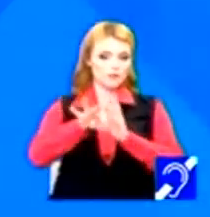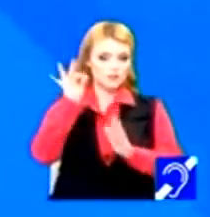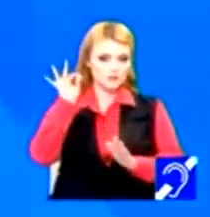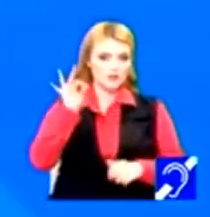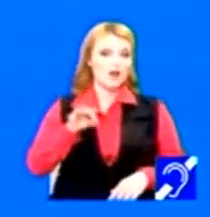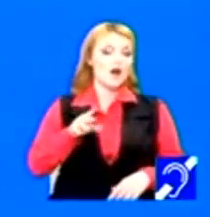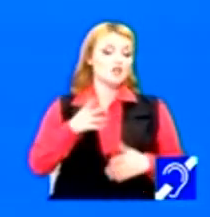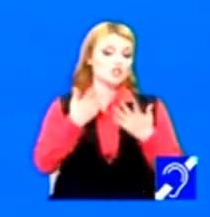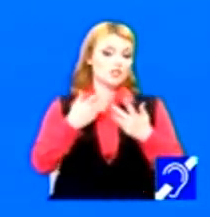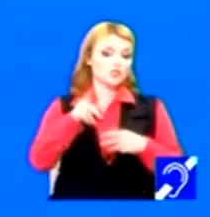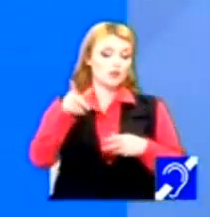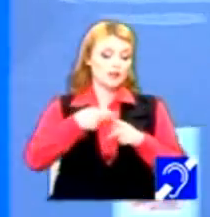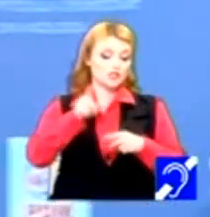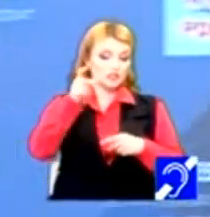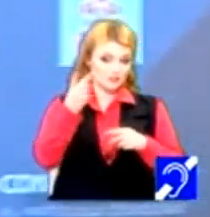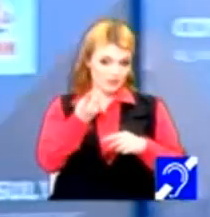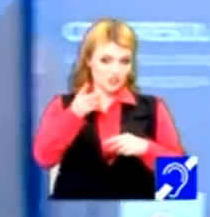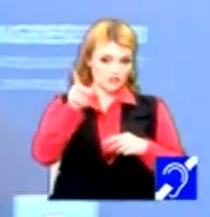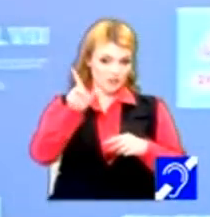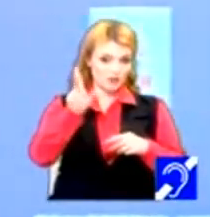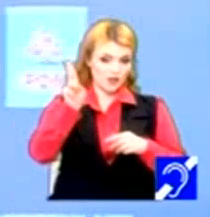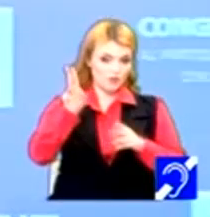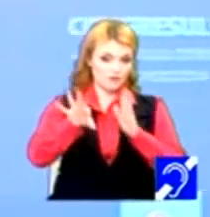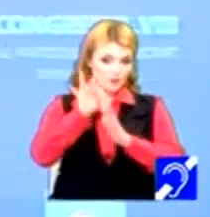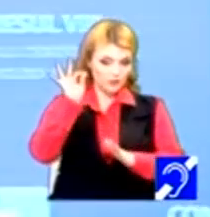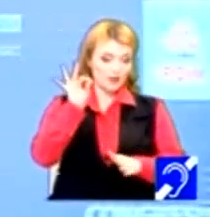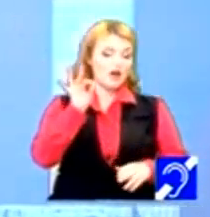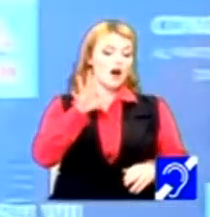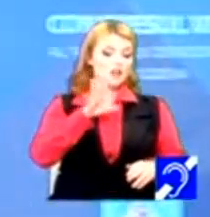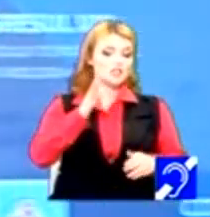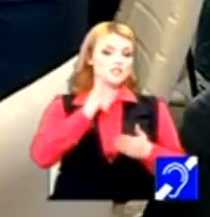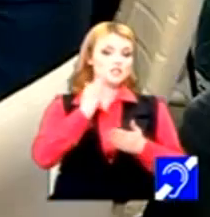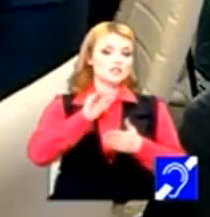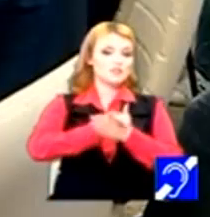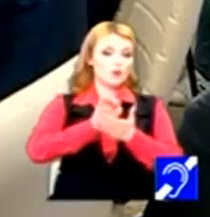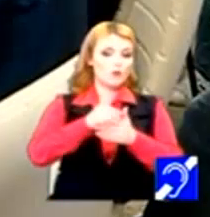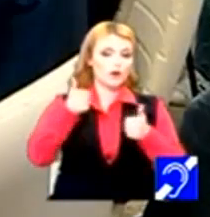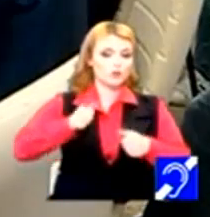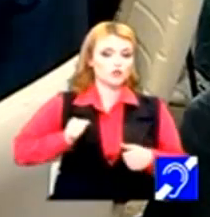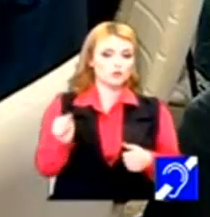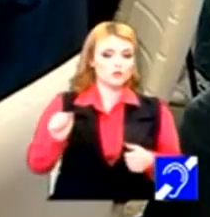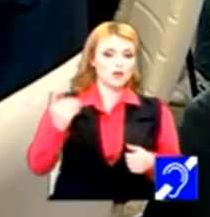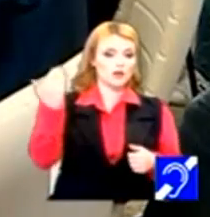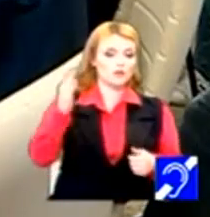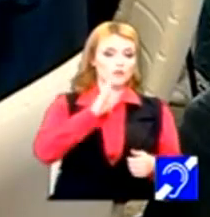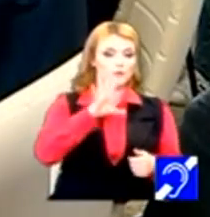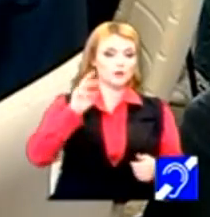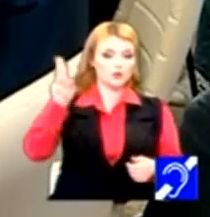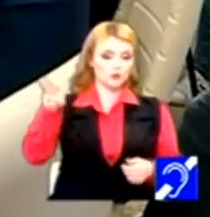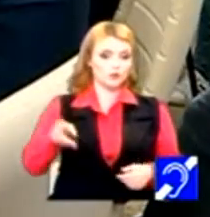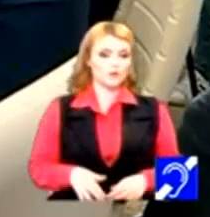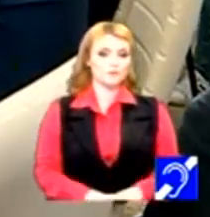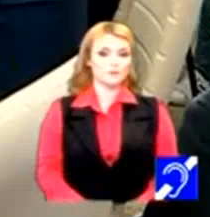de încredere al lui Plahotniuc. Oligarhul a plecat din țară și din partid imediat după preluarea puterii de către fosta coaliție PSRM